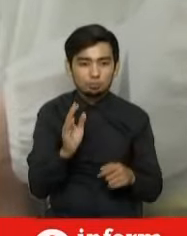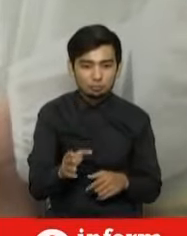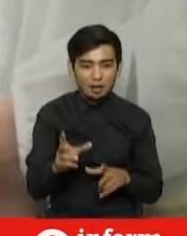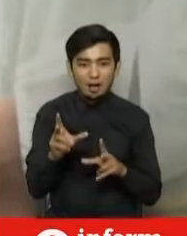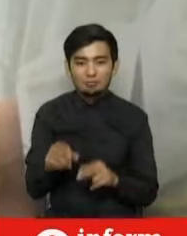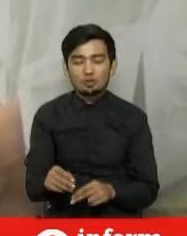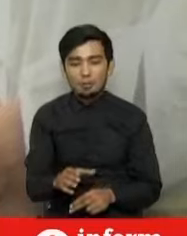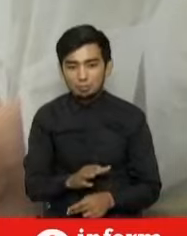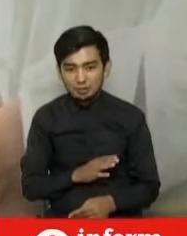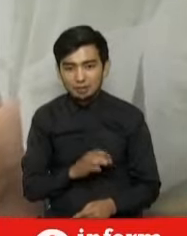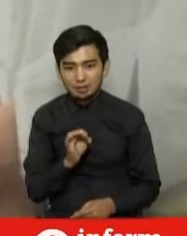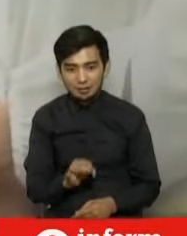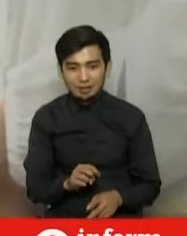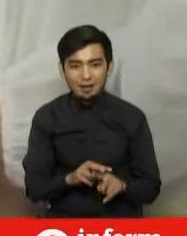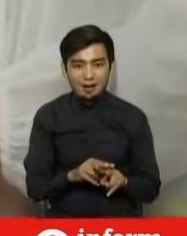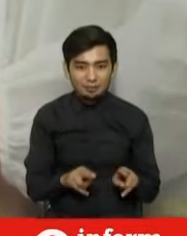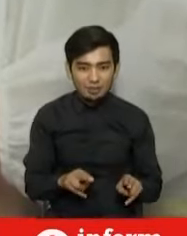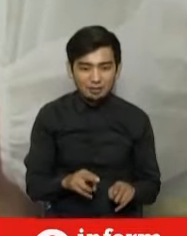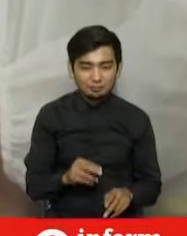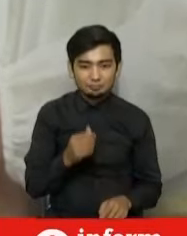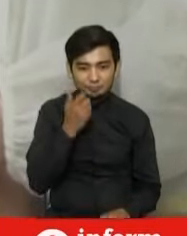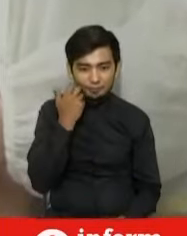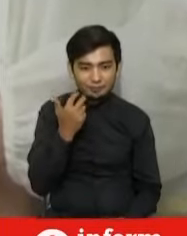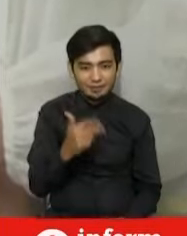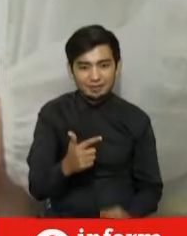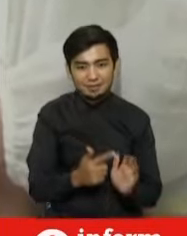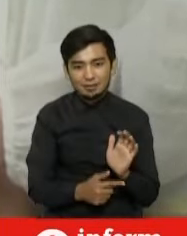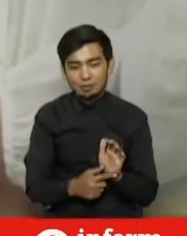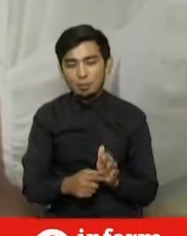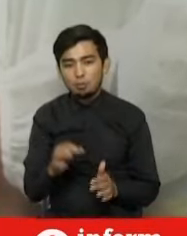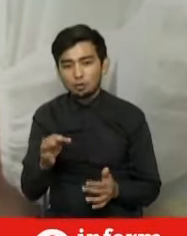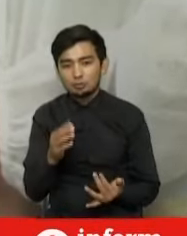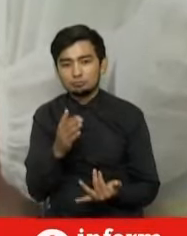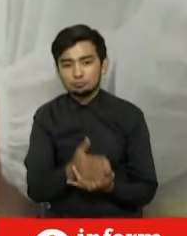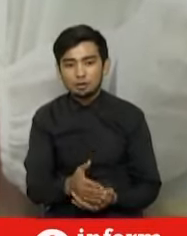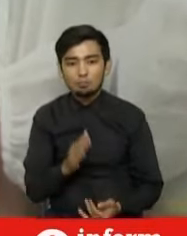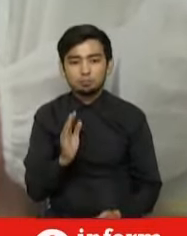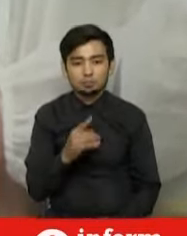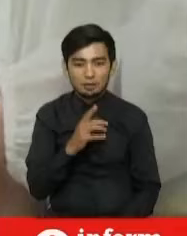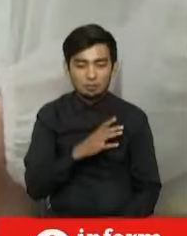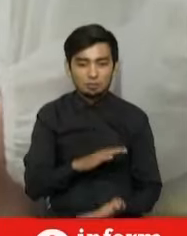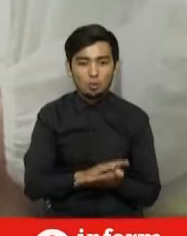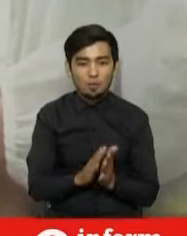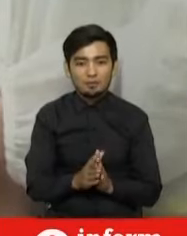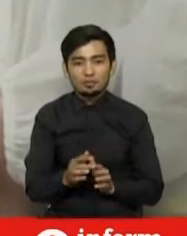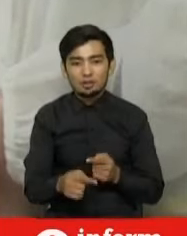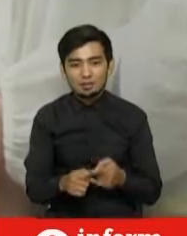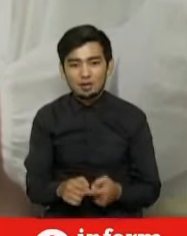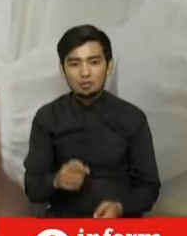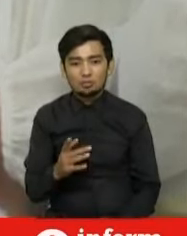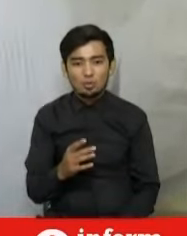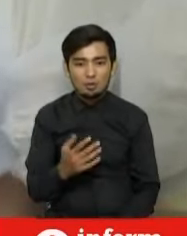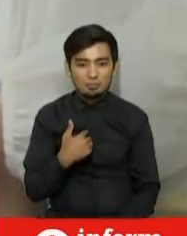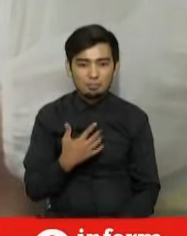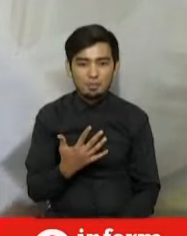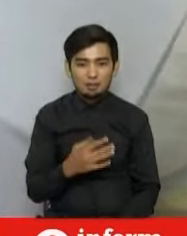берген еді. И жынағыдай пайданы 30-70% бөліп аламыз деп келіскен едік договор бойынша. Қанша ақша қойдыңыз? 5